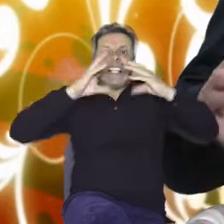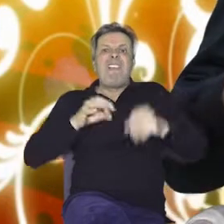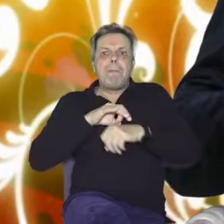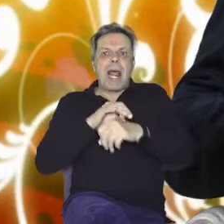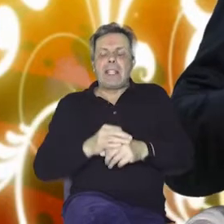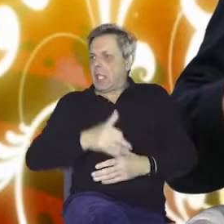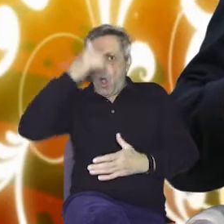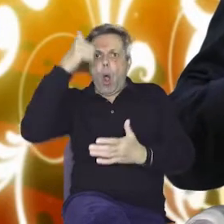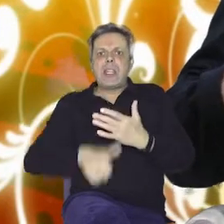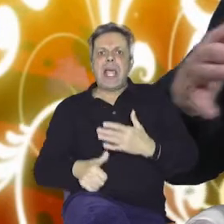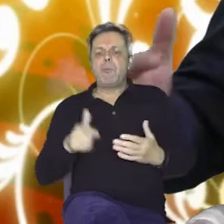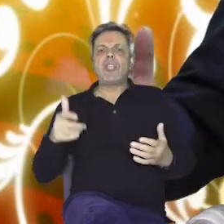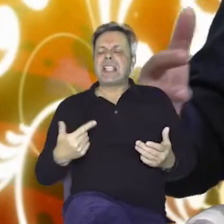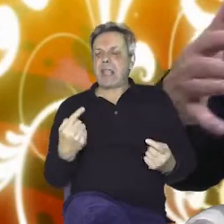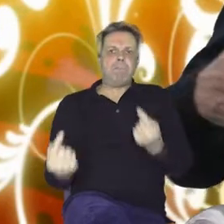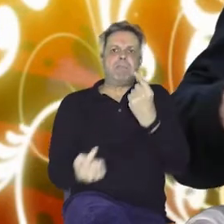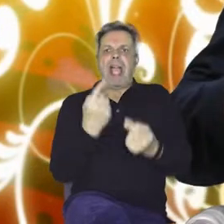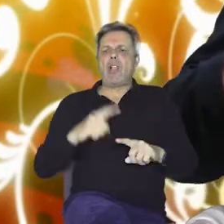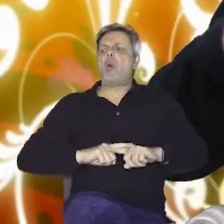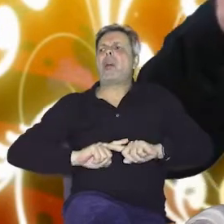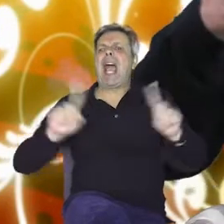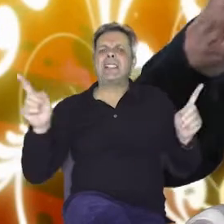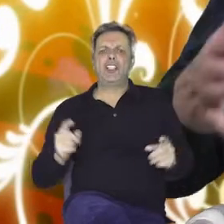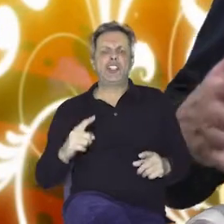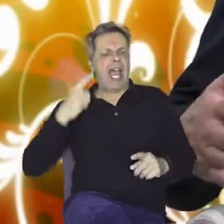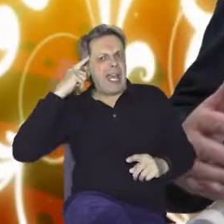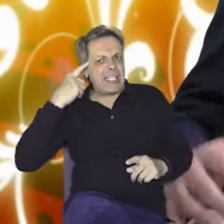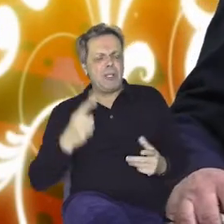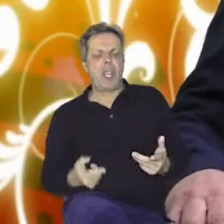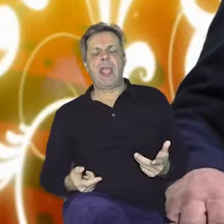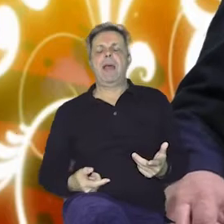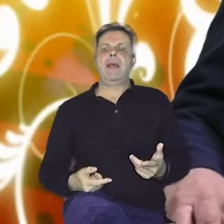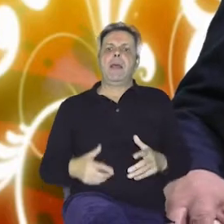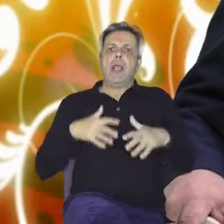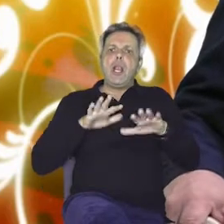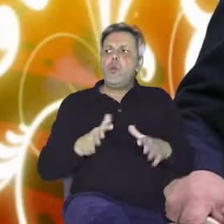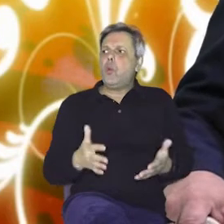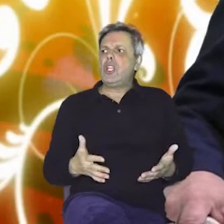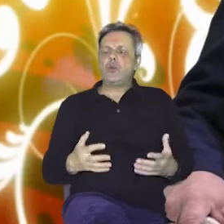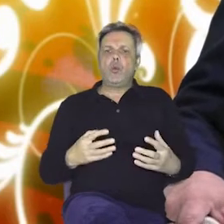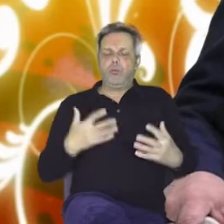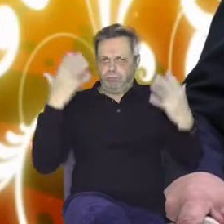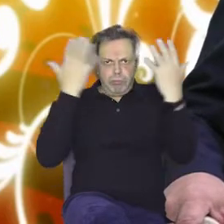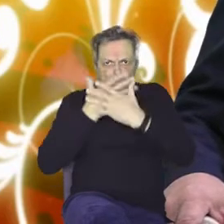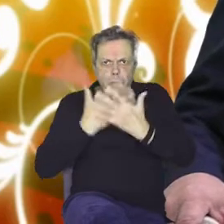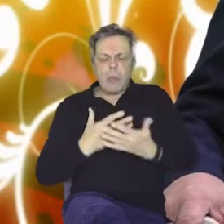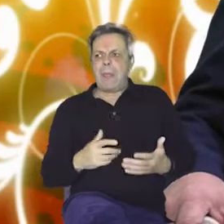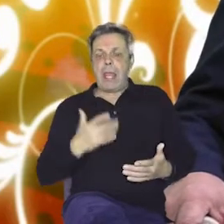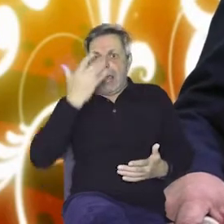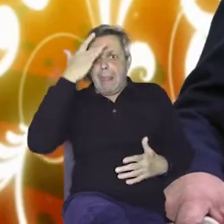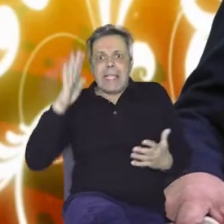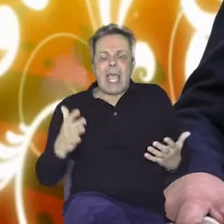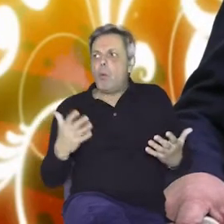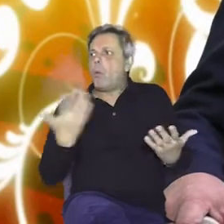odjedanput se javljaju različita promišljanja, ljudi su postaju zbunjeni, ne znaju zapravo